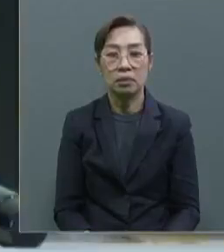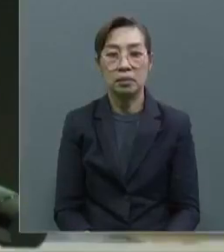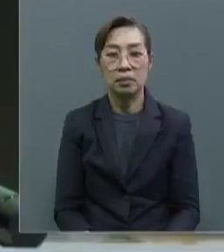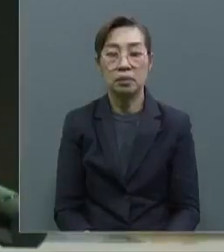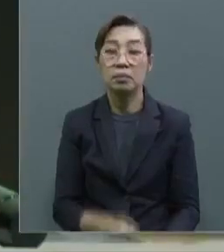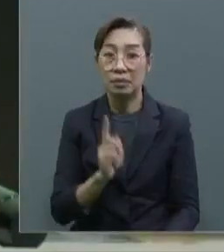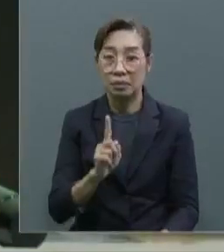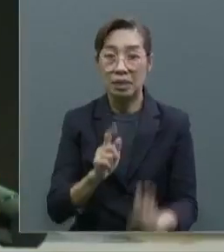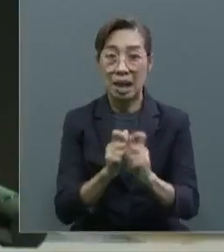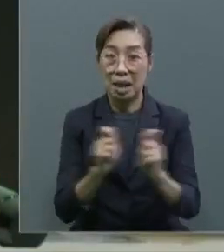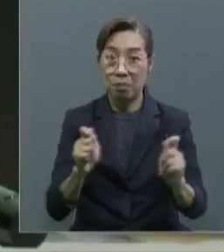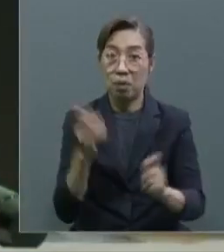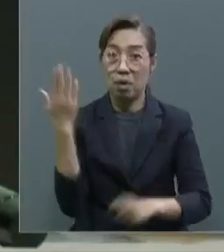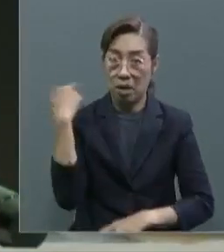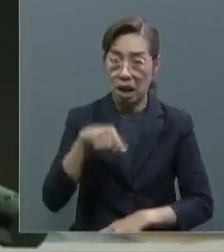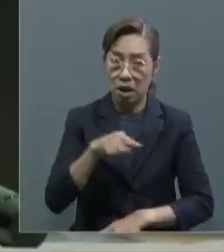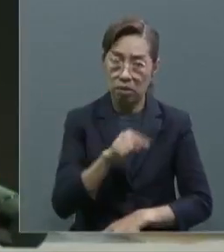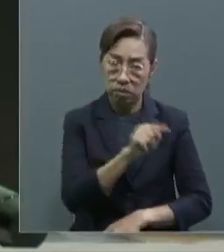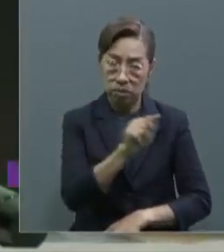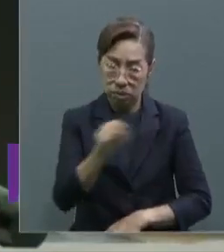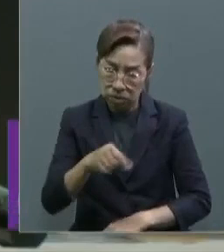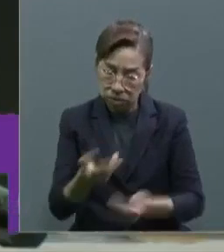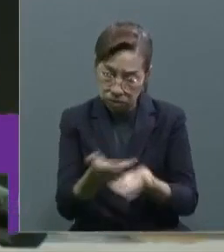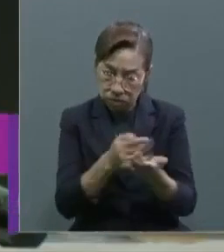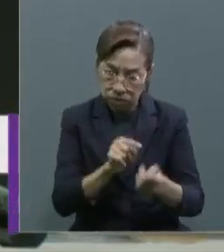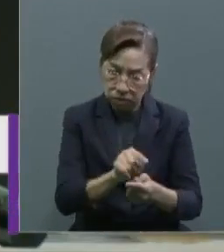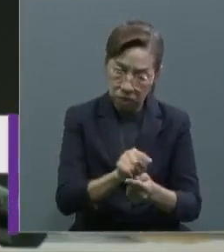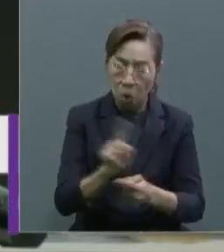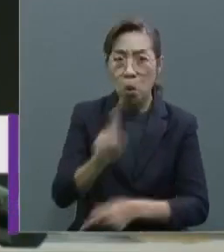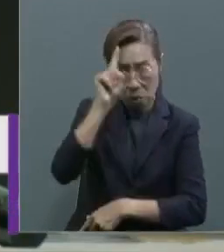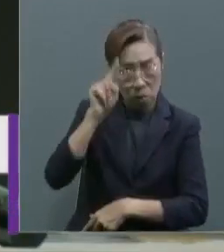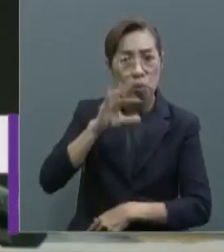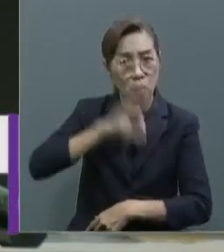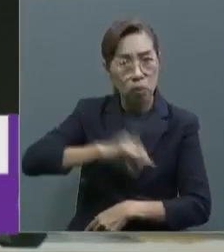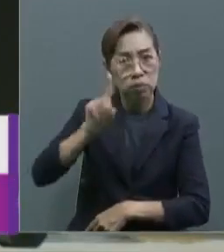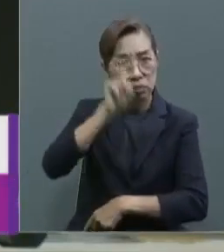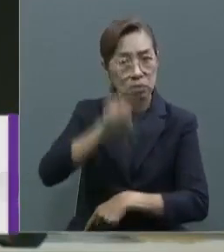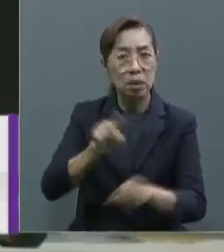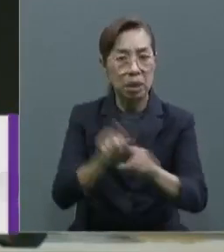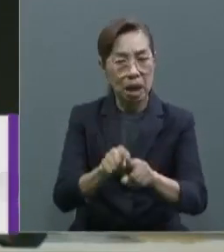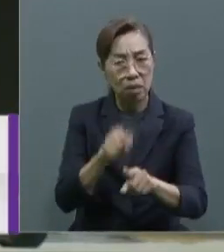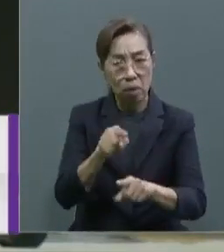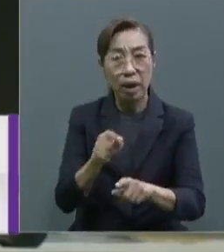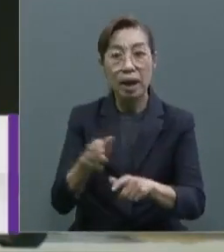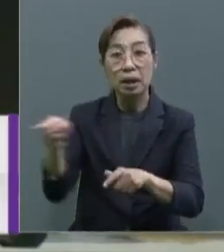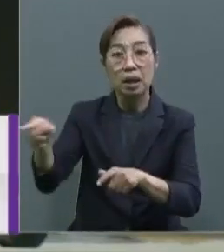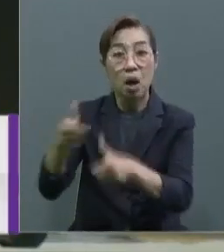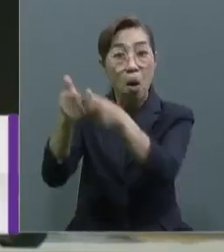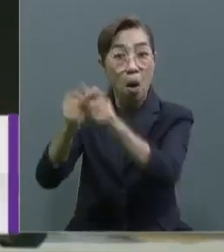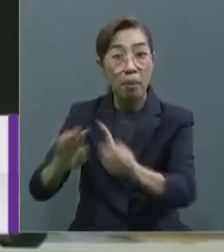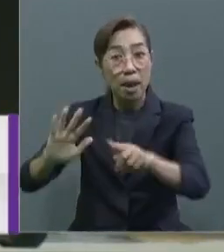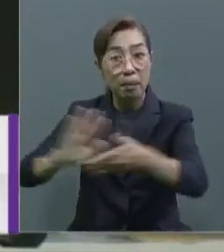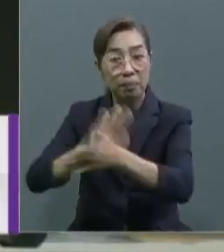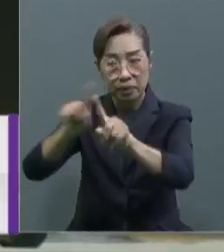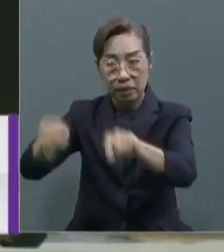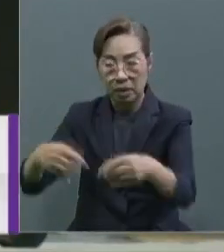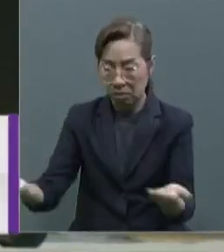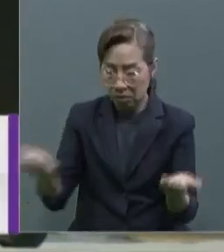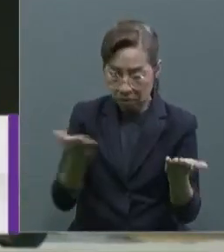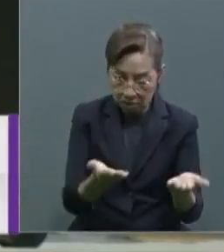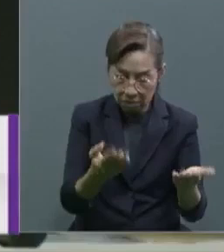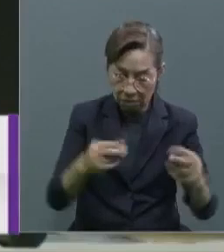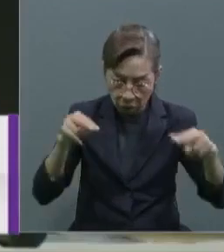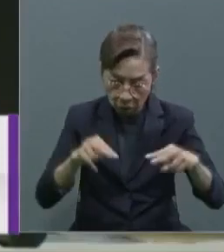อนุกรรมาธิการหลายคนก็สงสัยพอเห็นแบบแผนในวันนั้นสงสัยกันทุกคนนะ